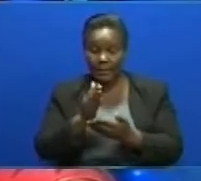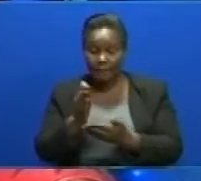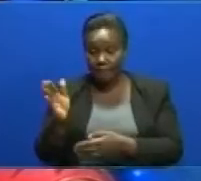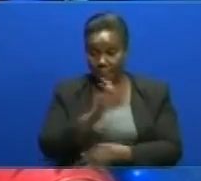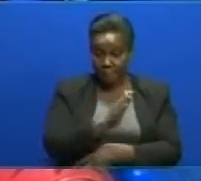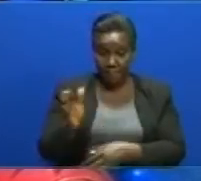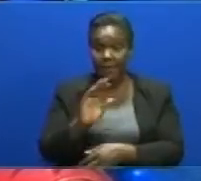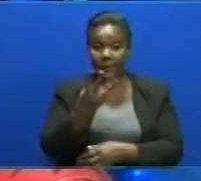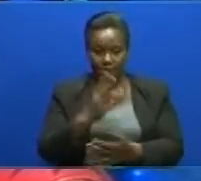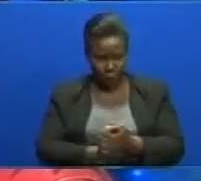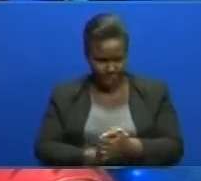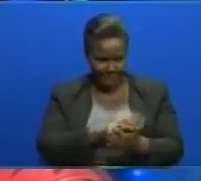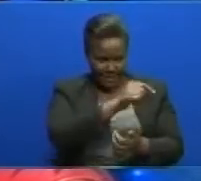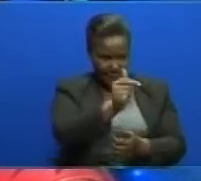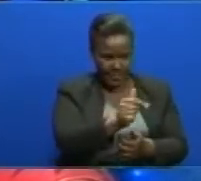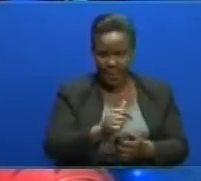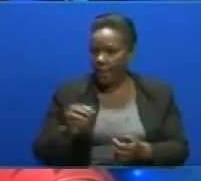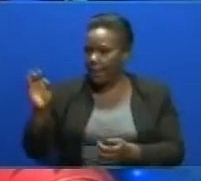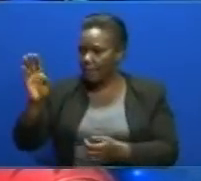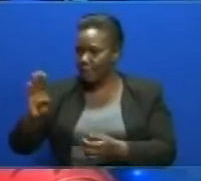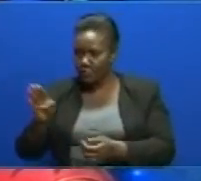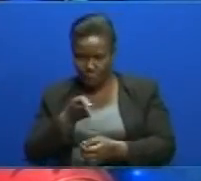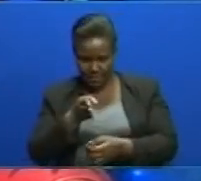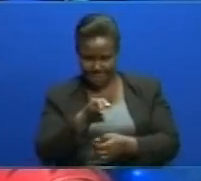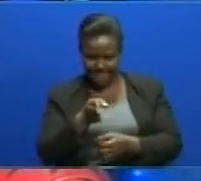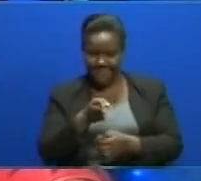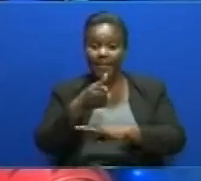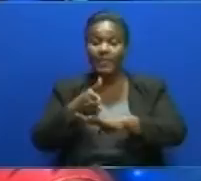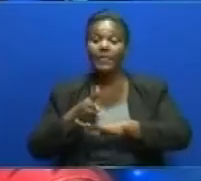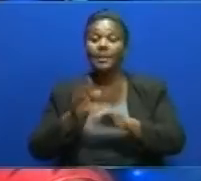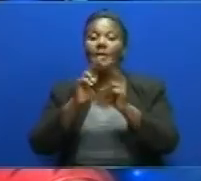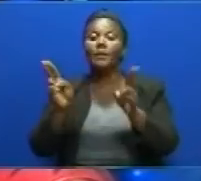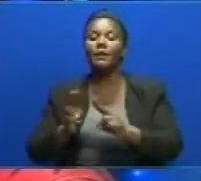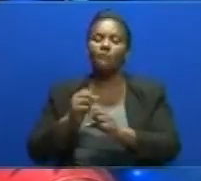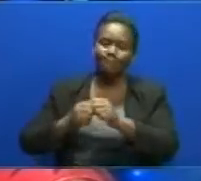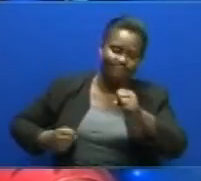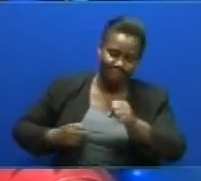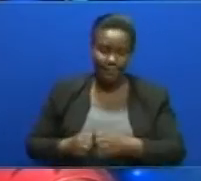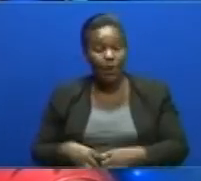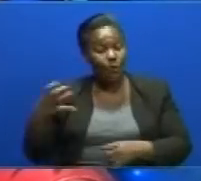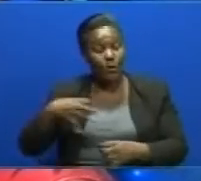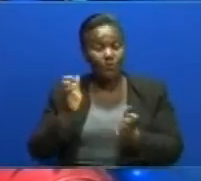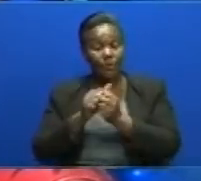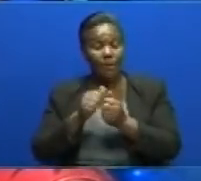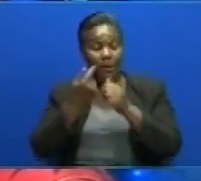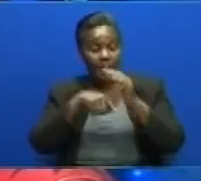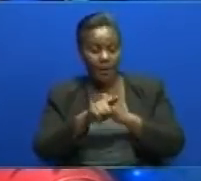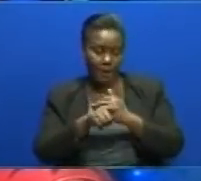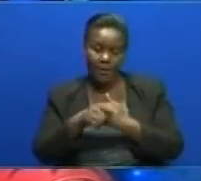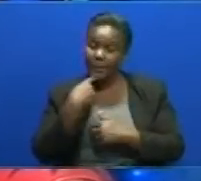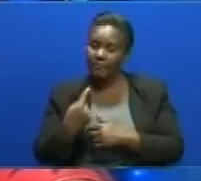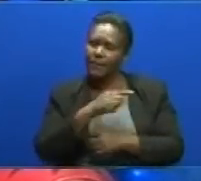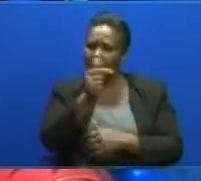Tanzania, Burundi na UNHCR, waziri wa mambo ya ndani wa nchi Kangi Lugora amesema Tanzania itowalazimisha